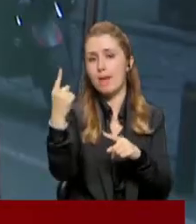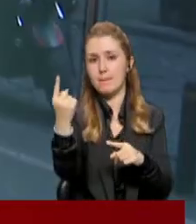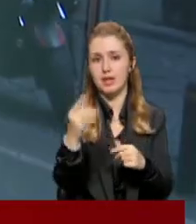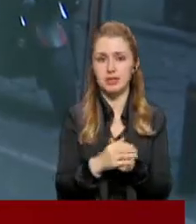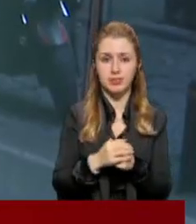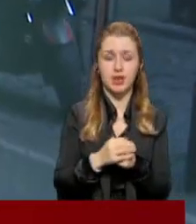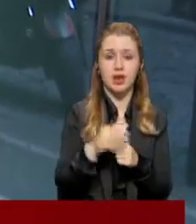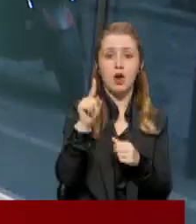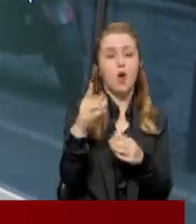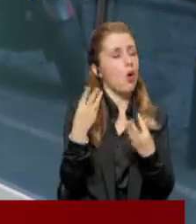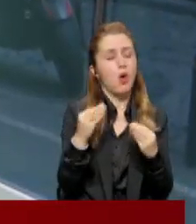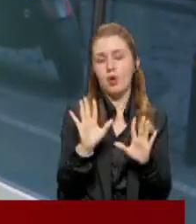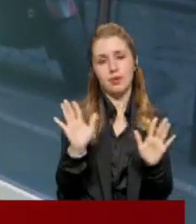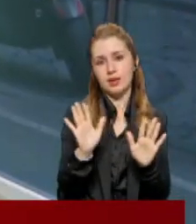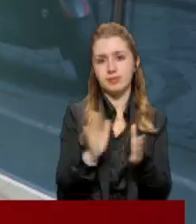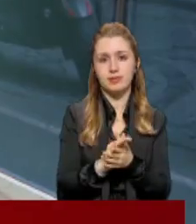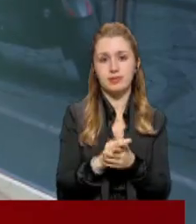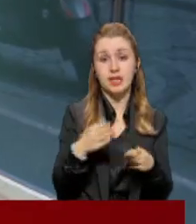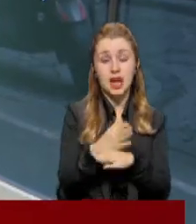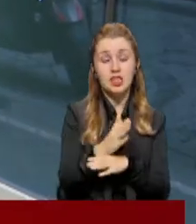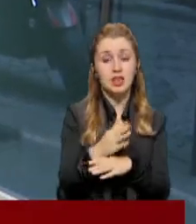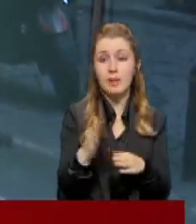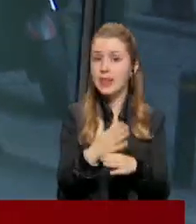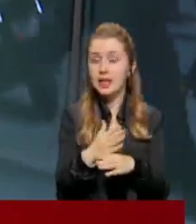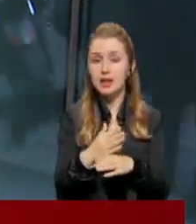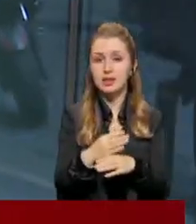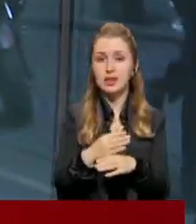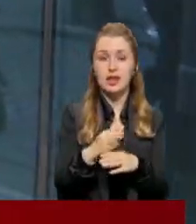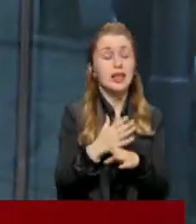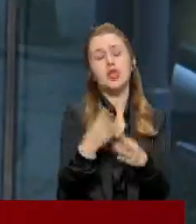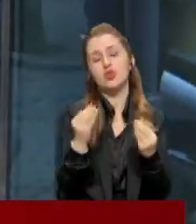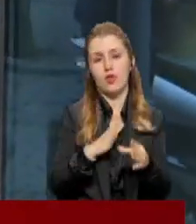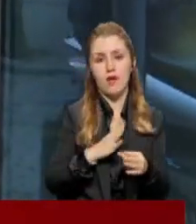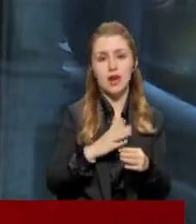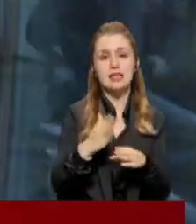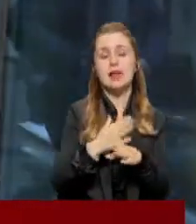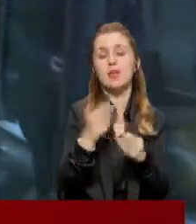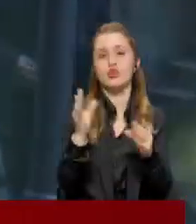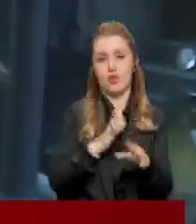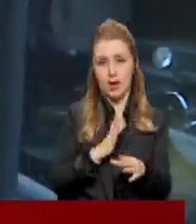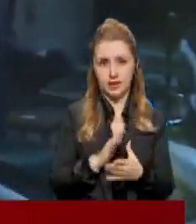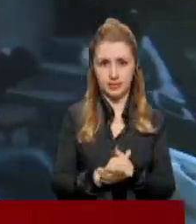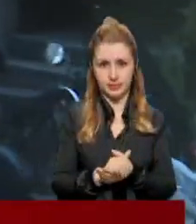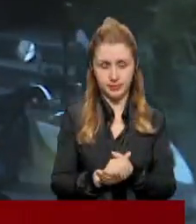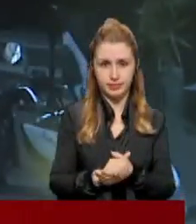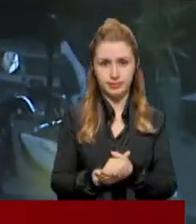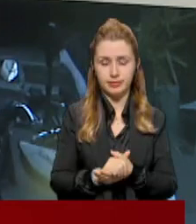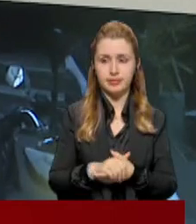biri. Olmadı, olmadı, olmadı. Gerçekten mi? Tutmadı. Neden? Neden? Nedeni çok. Sebebi çok.